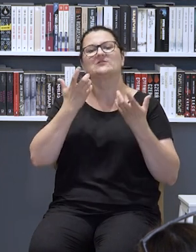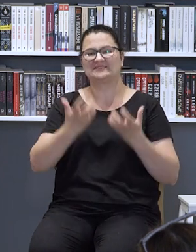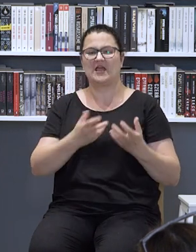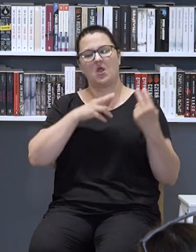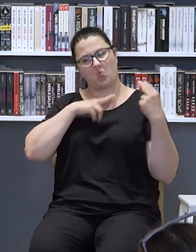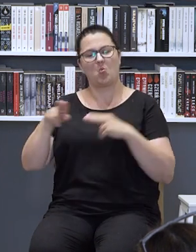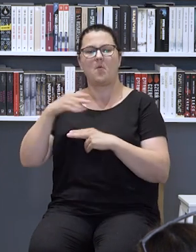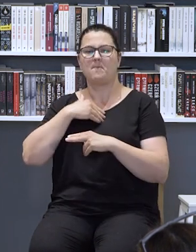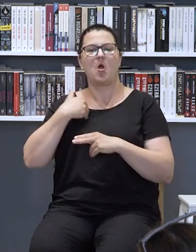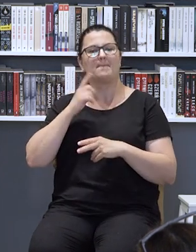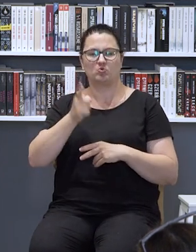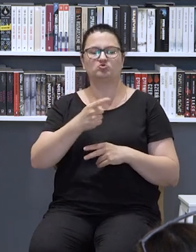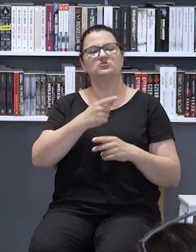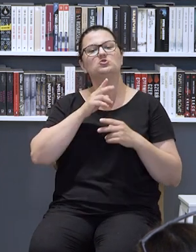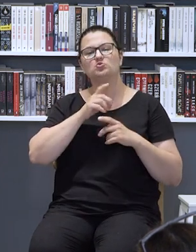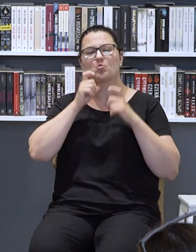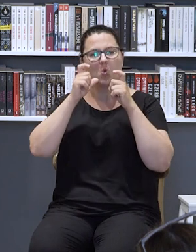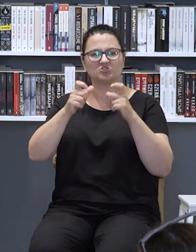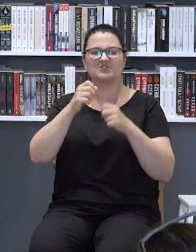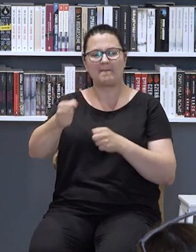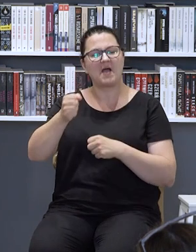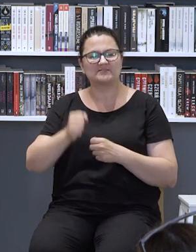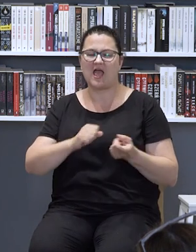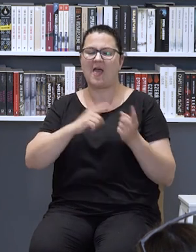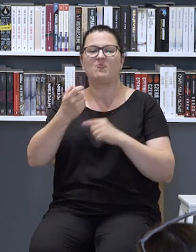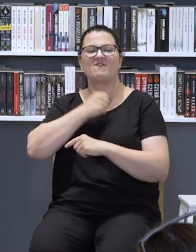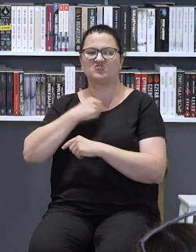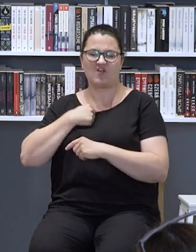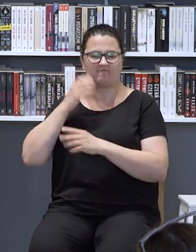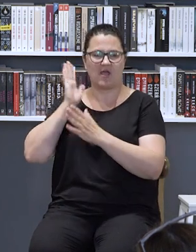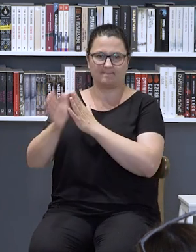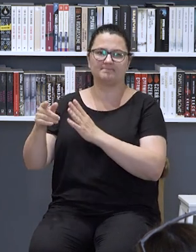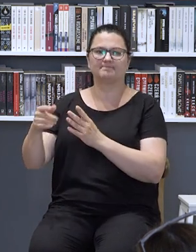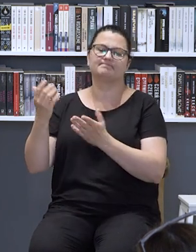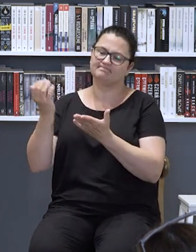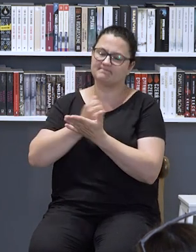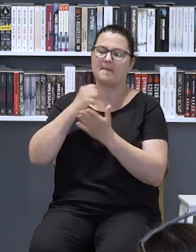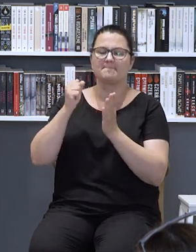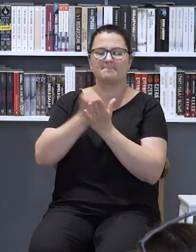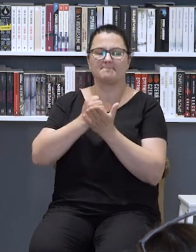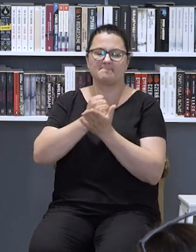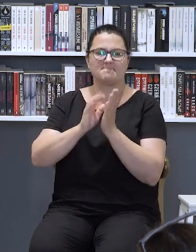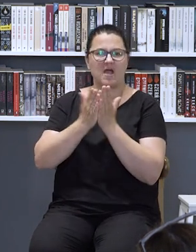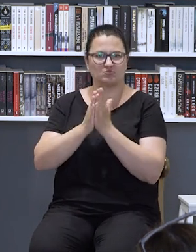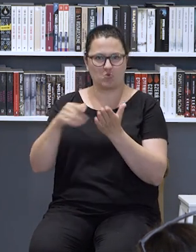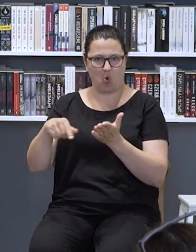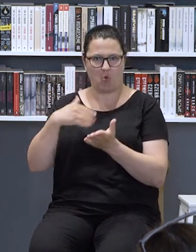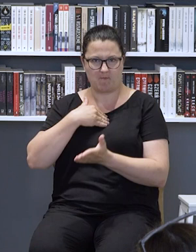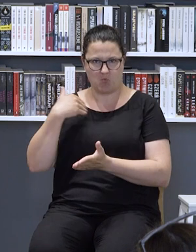Polakiem, musi zgłosić się do ambasady lub do Warszawy po paszport polski. I